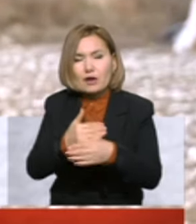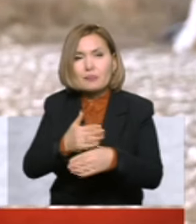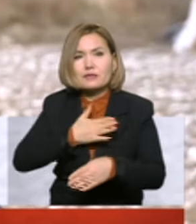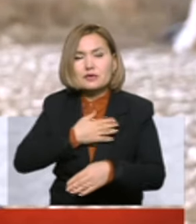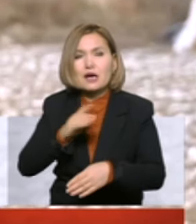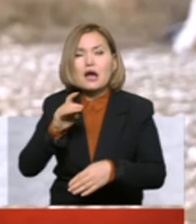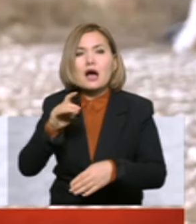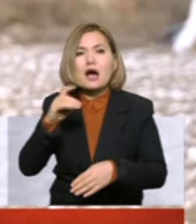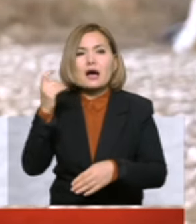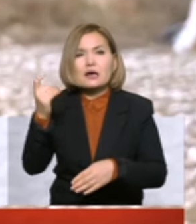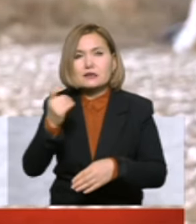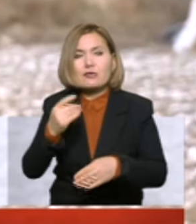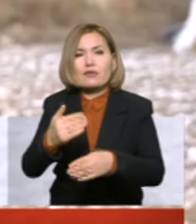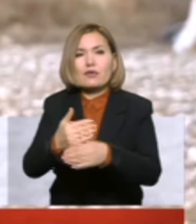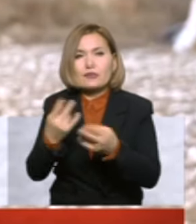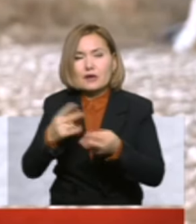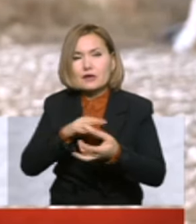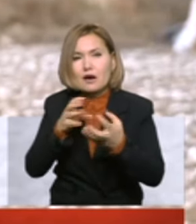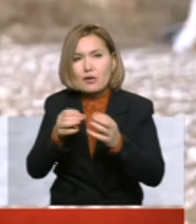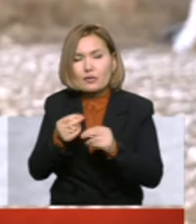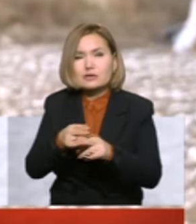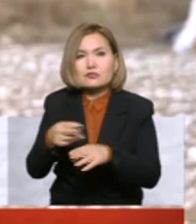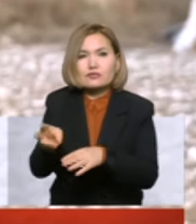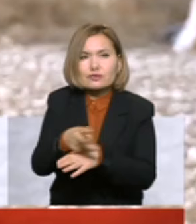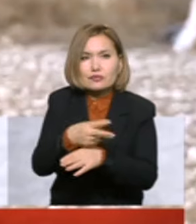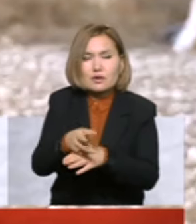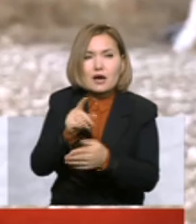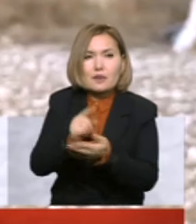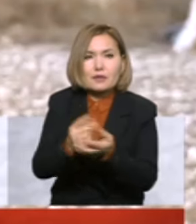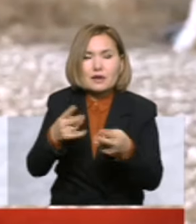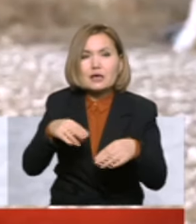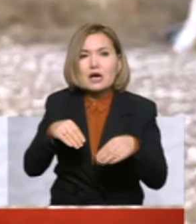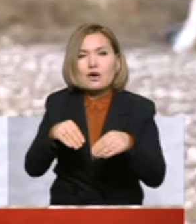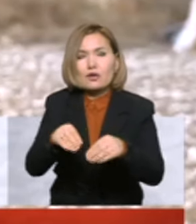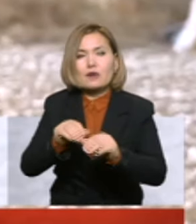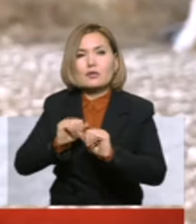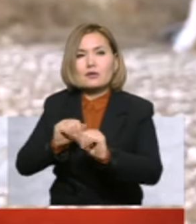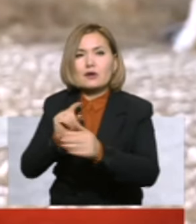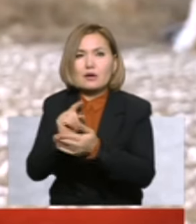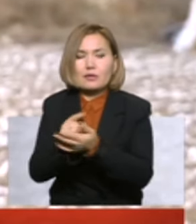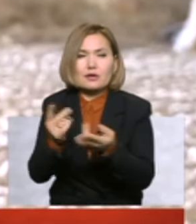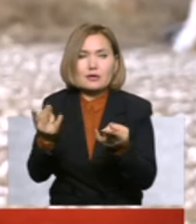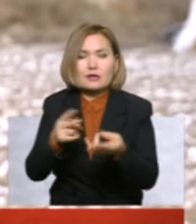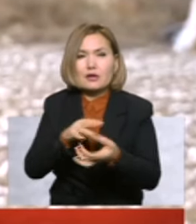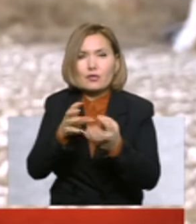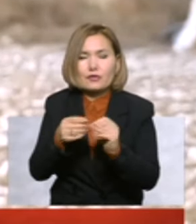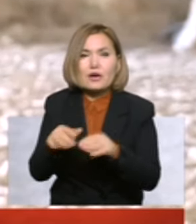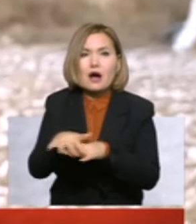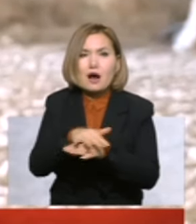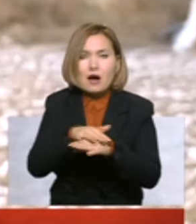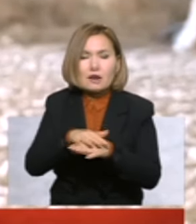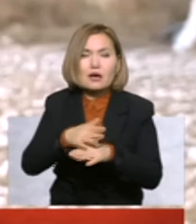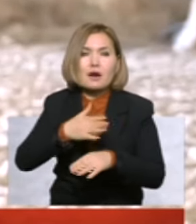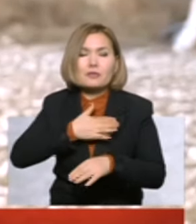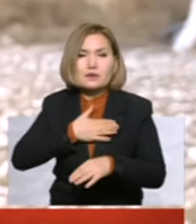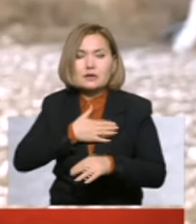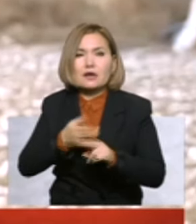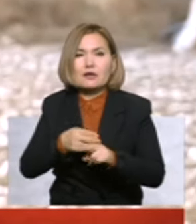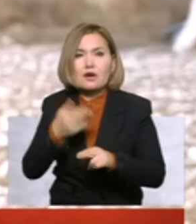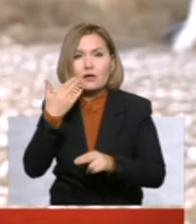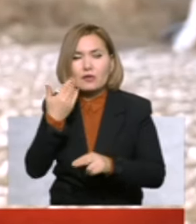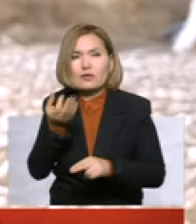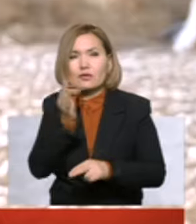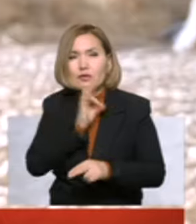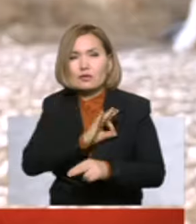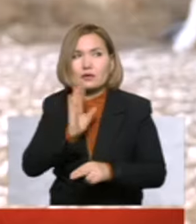аударсақ, оянбай тұрып, ұяларын жоқ қылсақ, аудан басшыларының бірігіп жұмыс істеп, сонда халқа да елге де шаруаға да пайдамыз